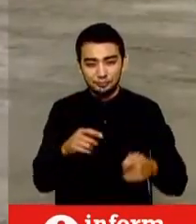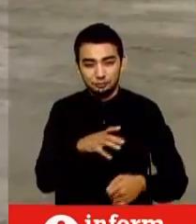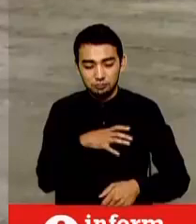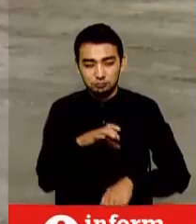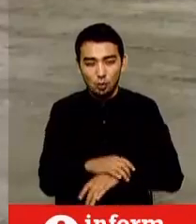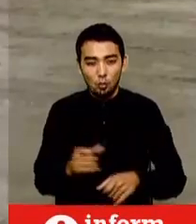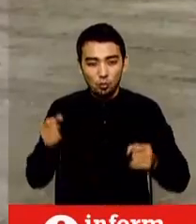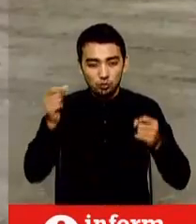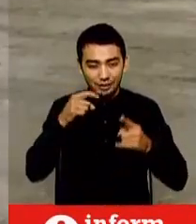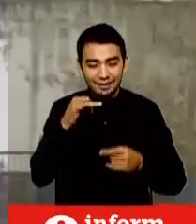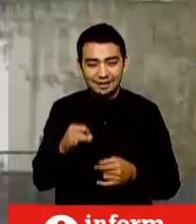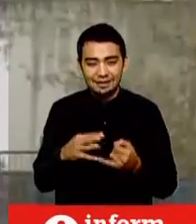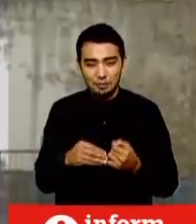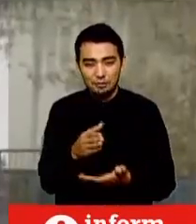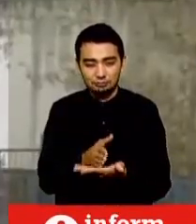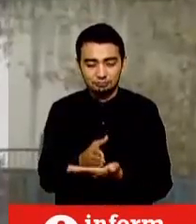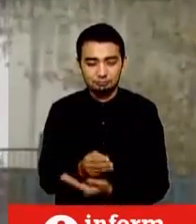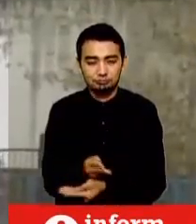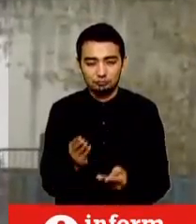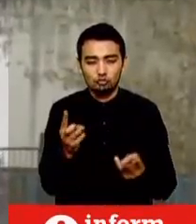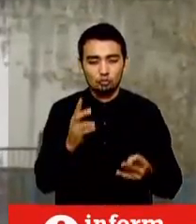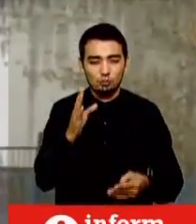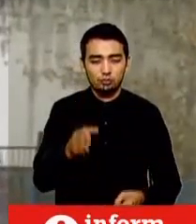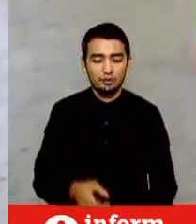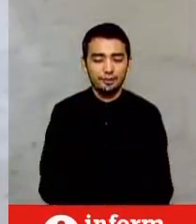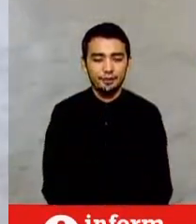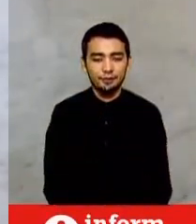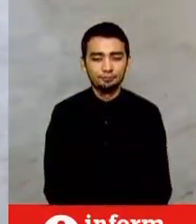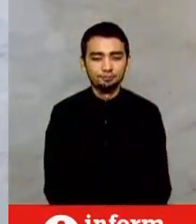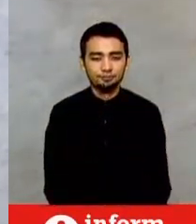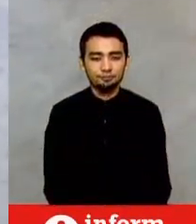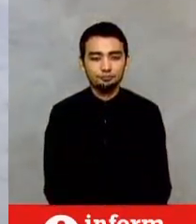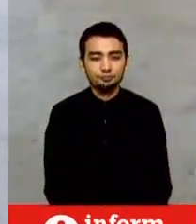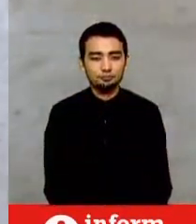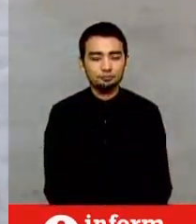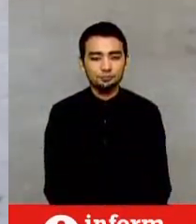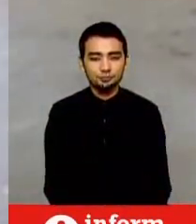аталған серіктестік жер үлесін бөліп берулері тиіс. Айгүл Мырзағалиқызы, Информ бюро, Ақмола облысы.